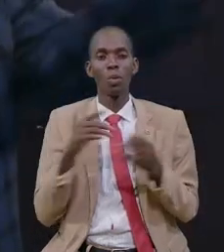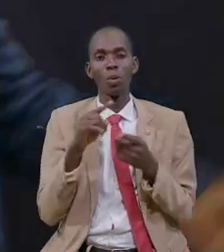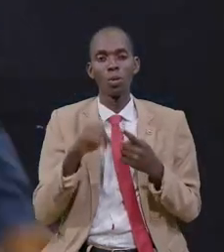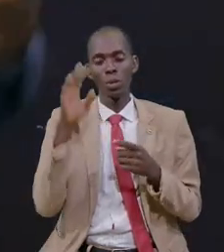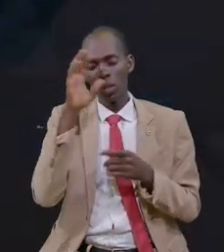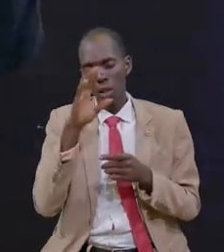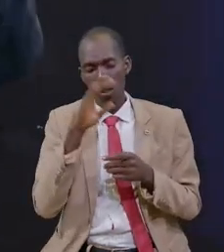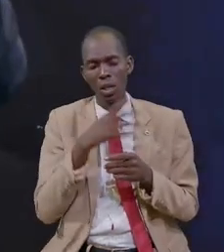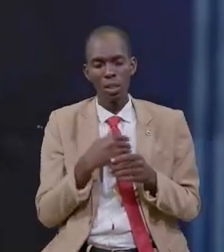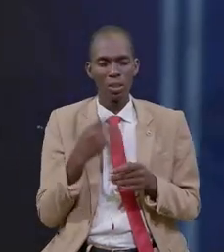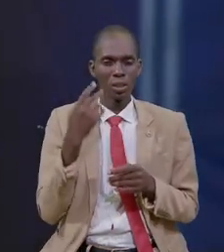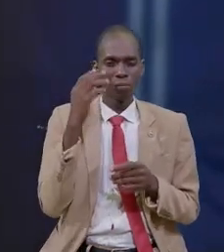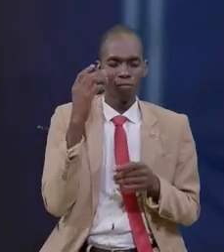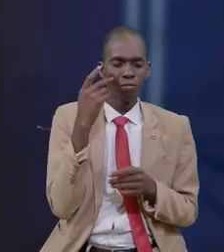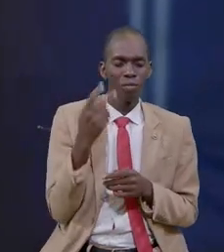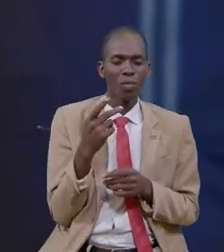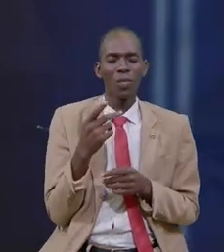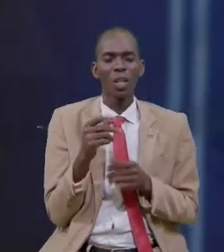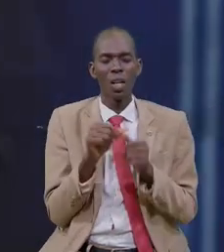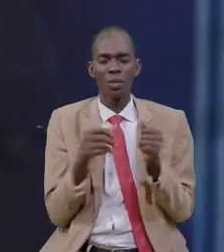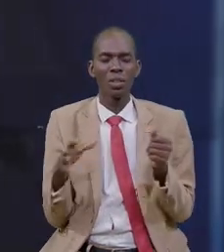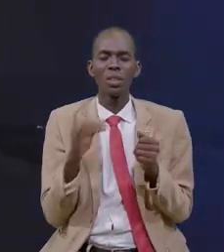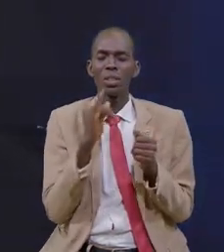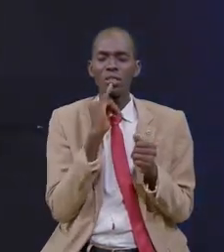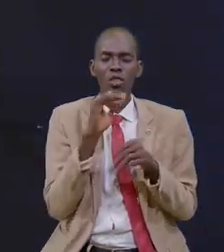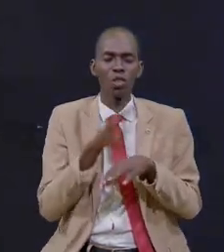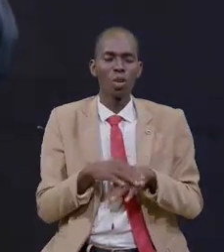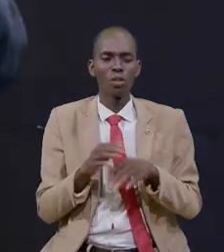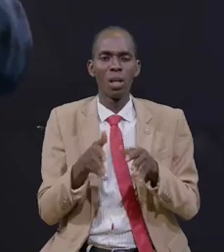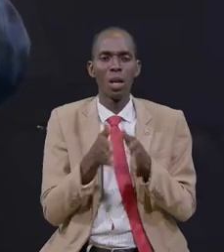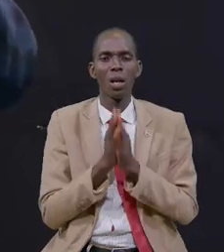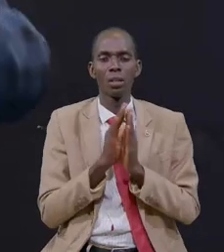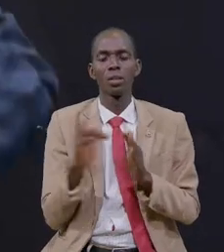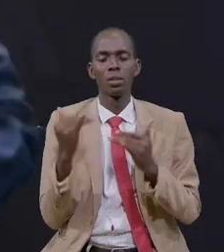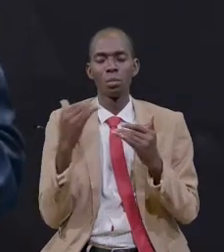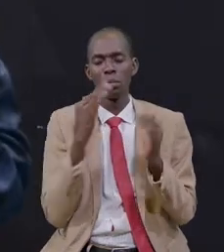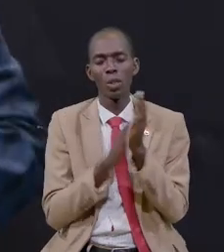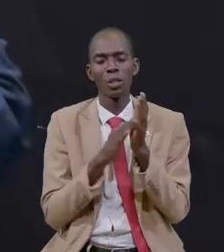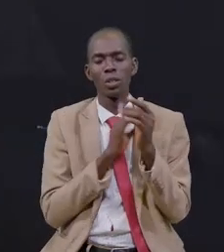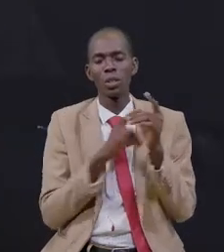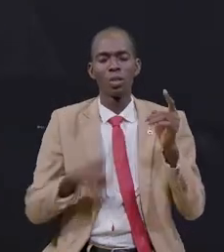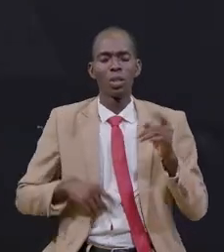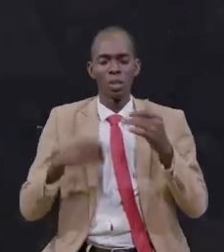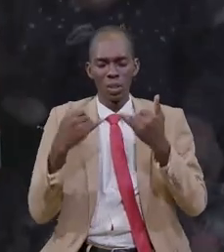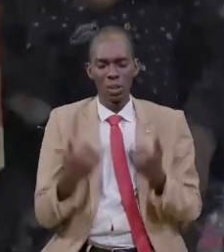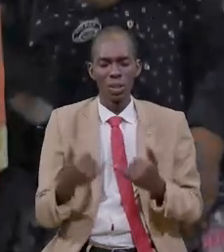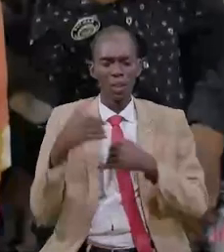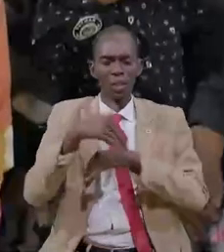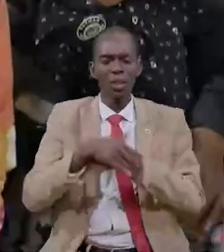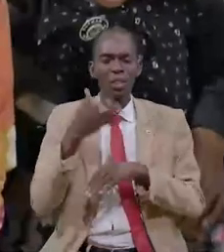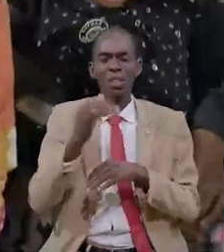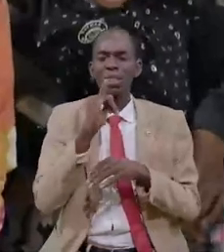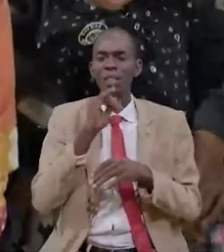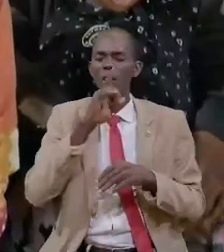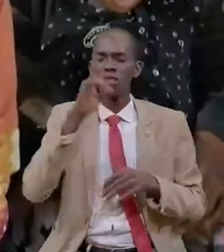frappons, tout reviendra et c'est demandé. Ce soir, il y a l'assurance de